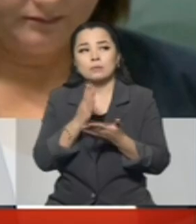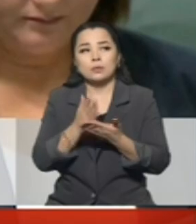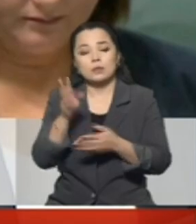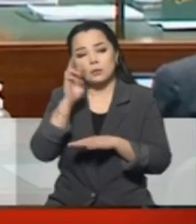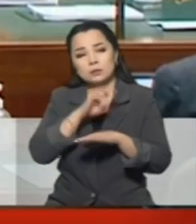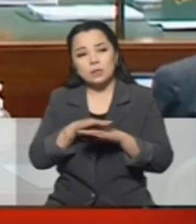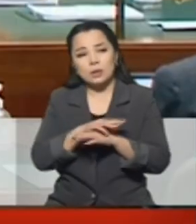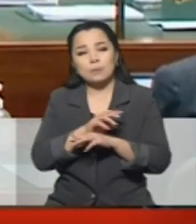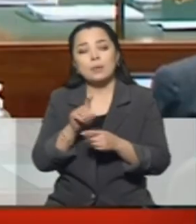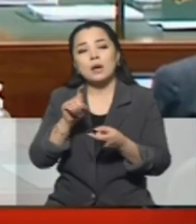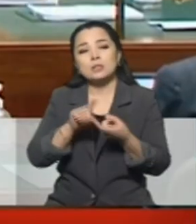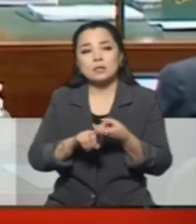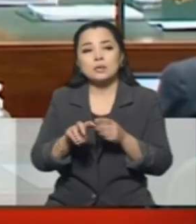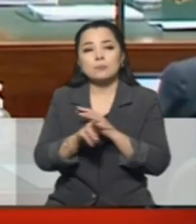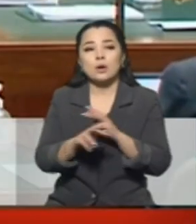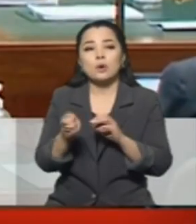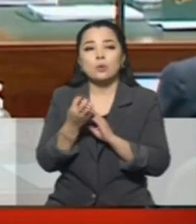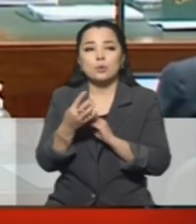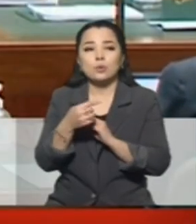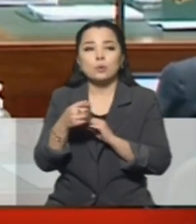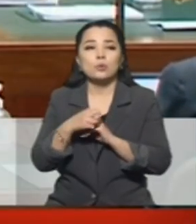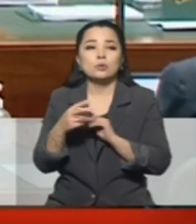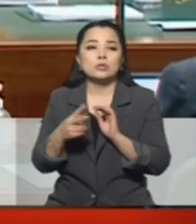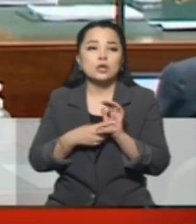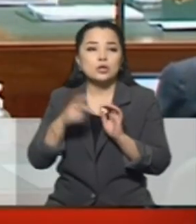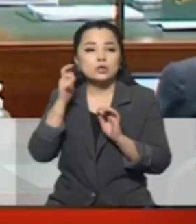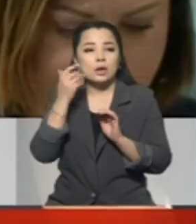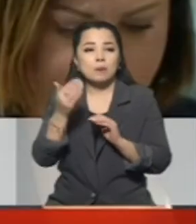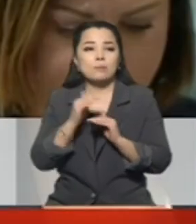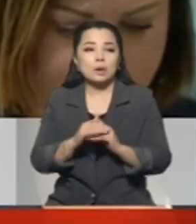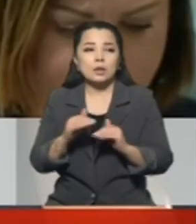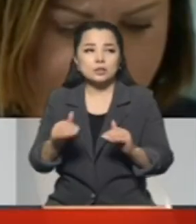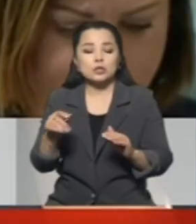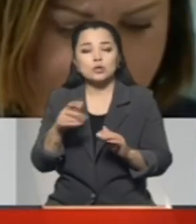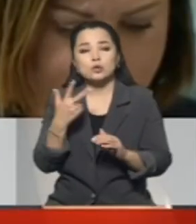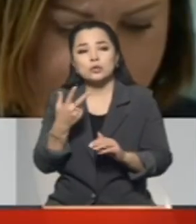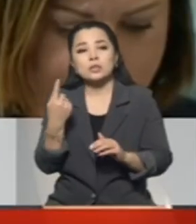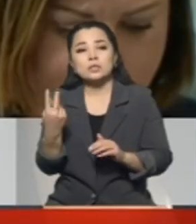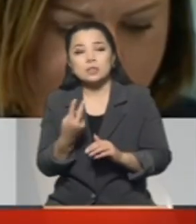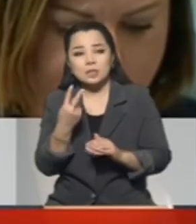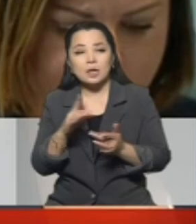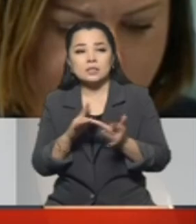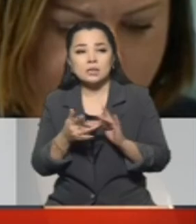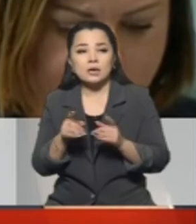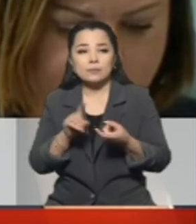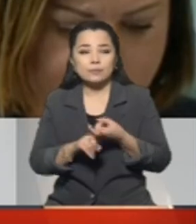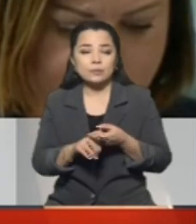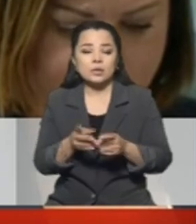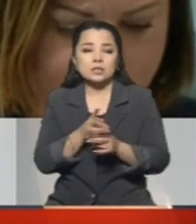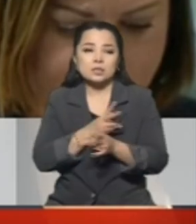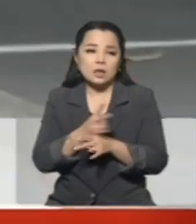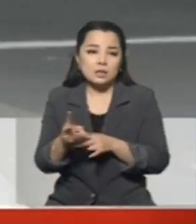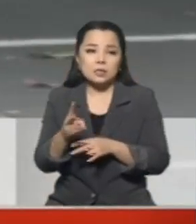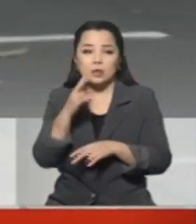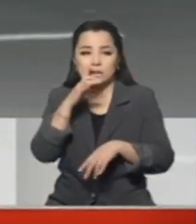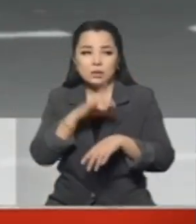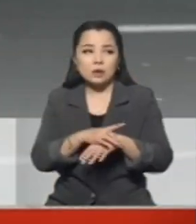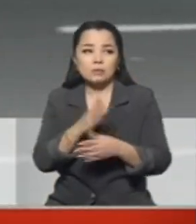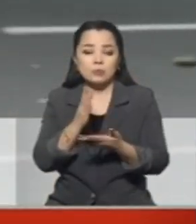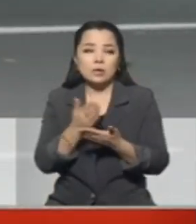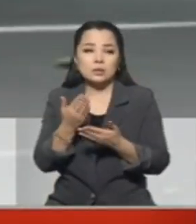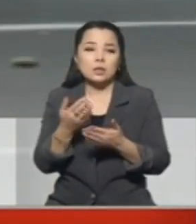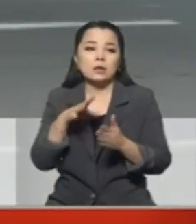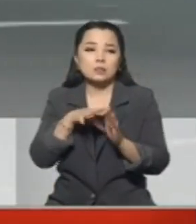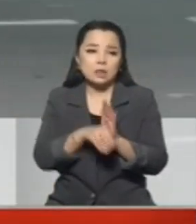байланыс министрлігі мәлімдеуінше 14 пен 17 жас аралығындағы балалардың 3-тен 2-сі интернетте аса зиянды контентті көрген.